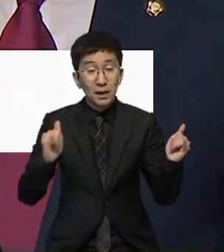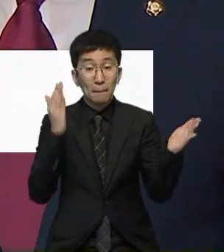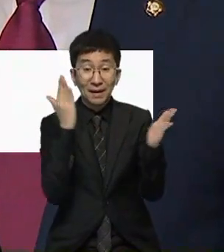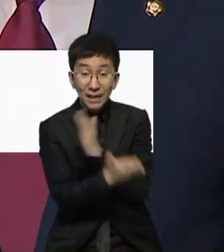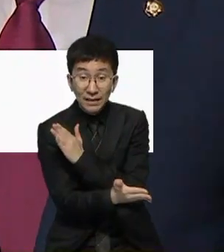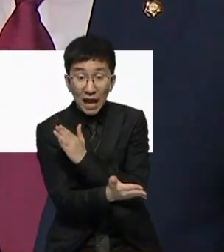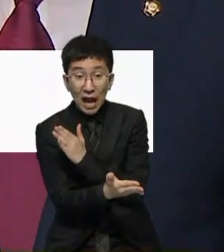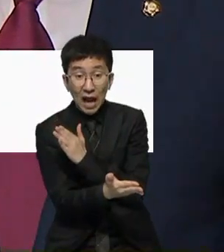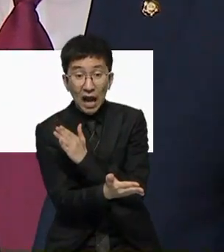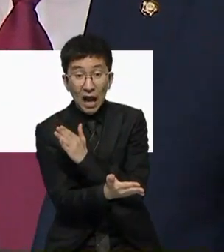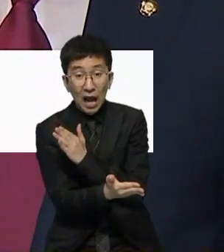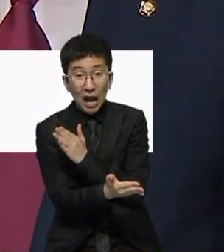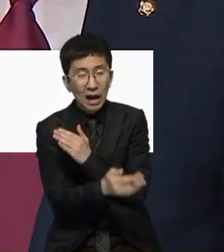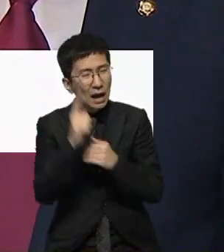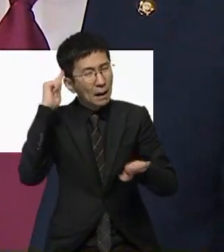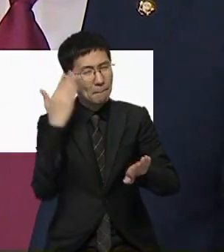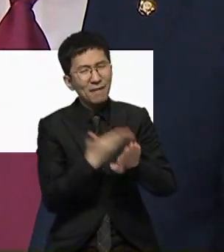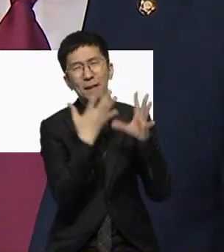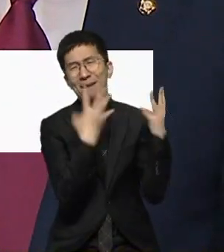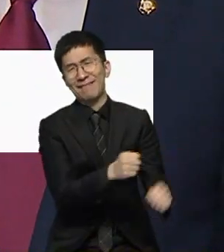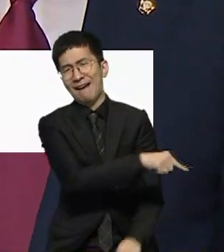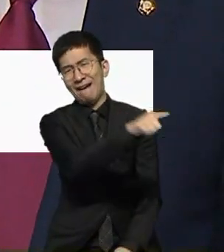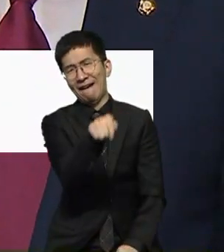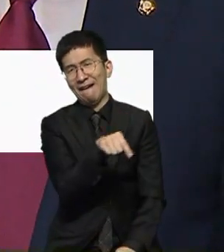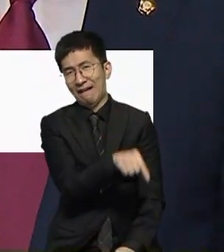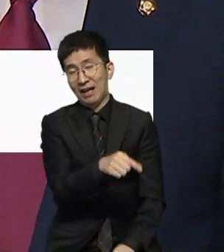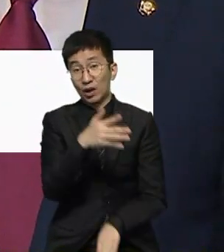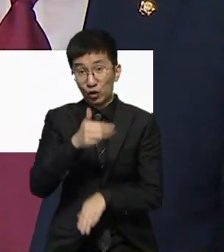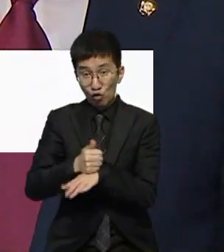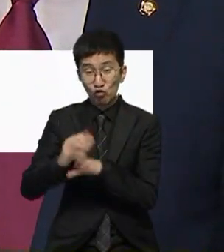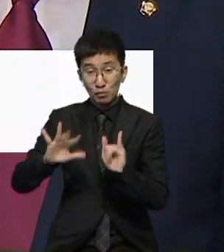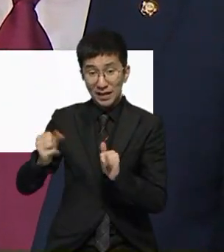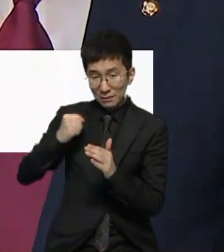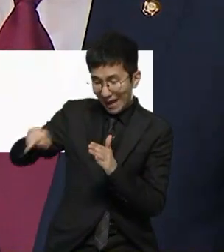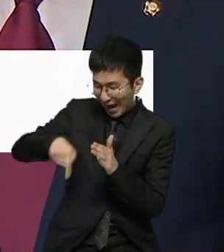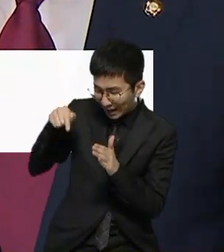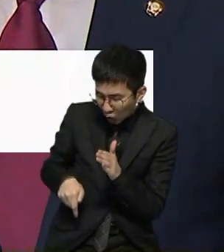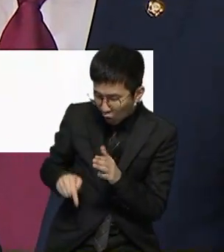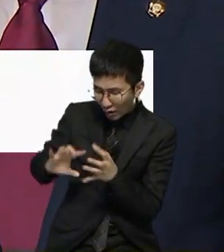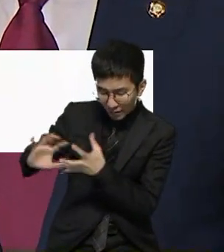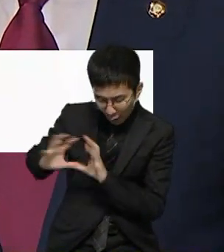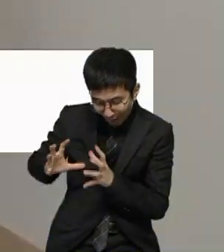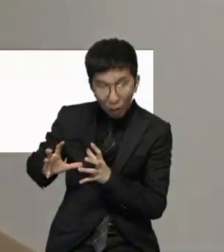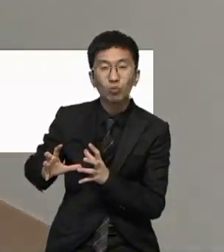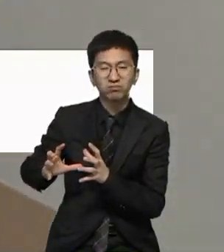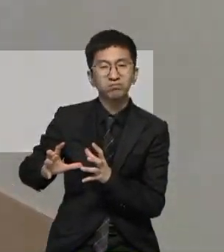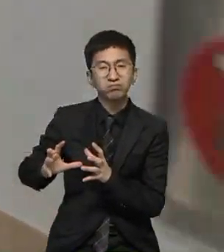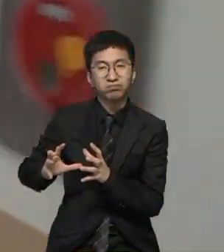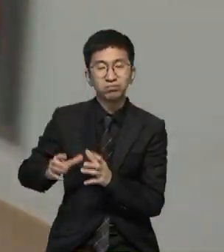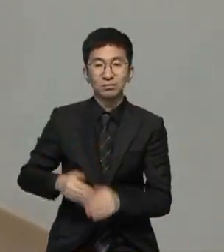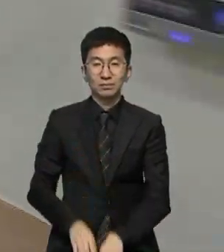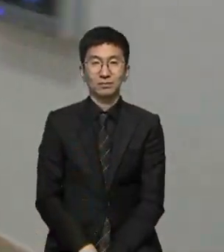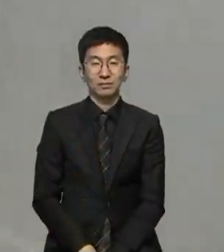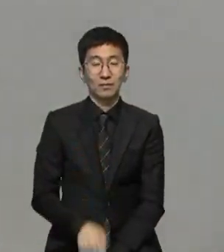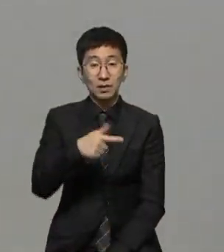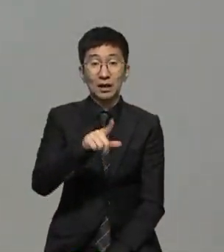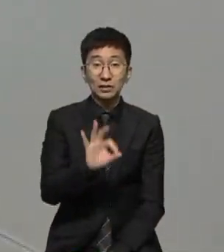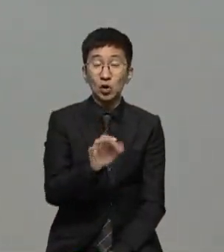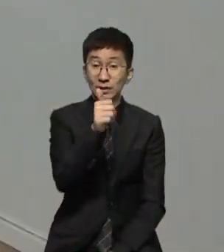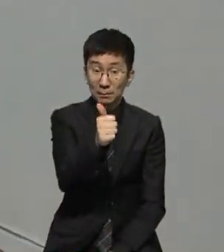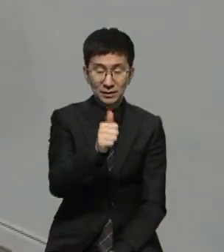않는다는 이유로 반대 열을 많았기 때문에 에 당내 외교 를 순응해서 정 후보자 사퇴로